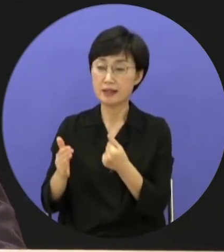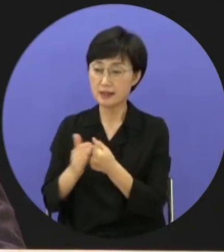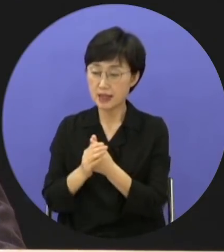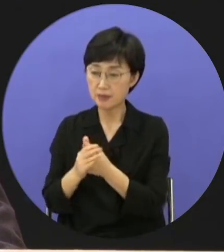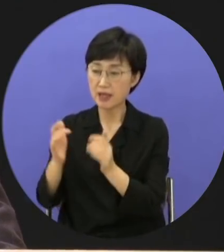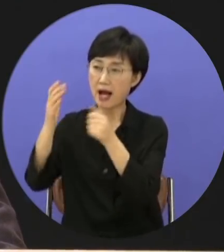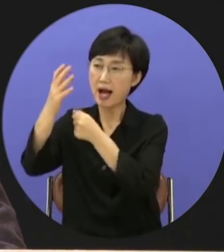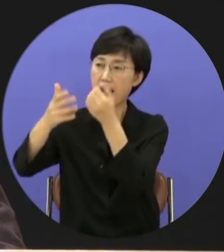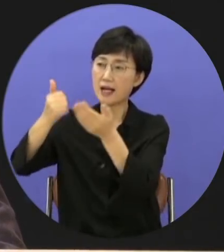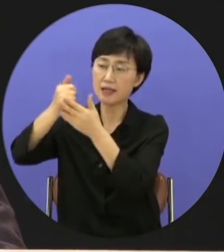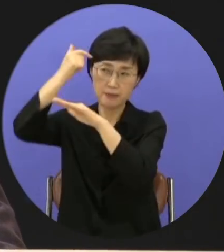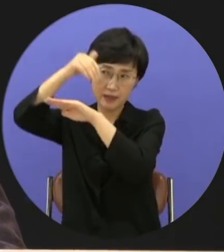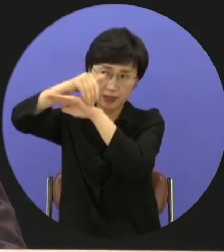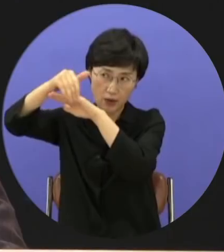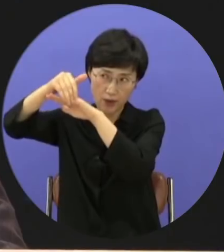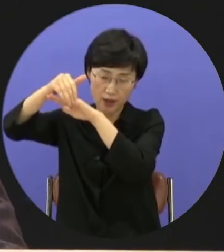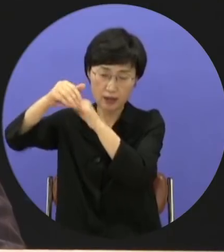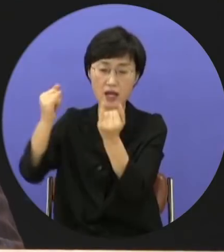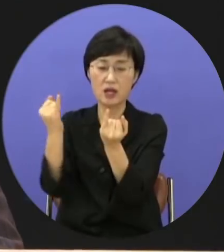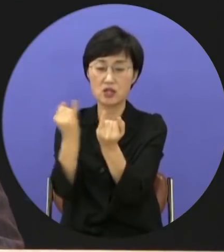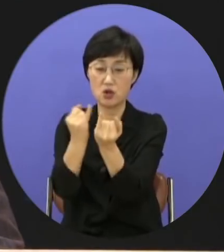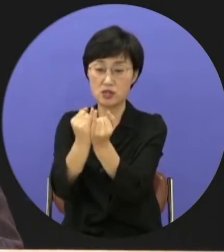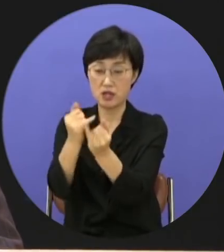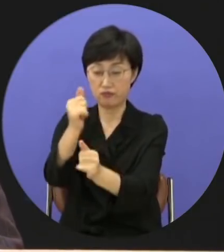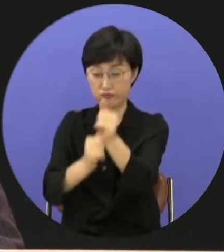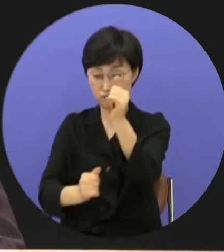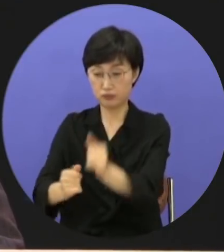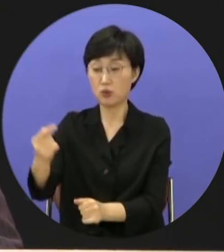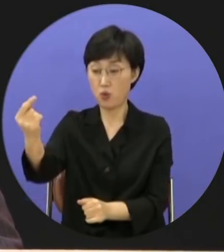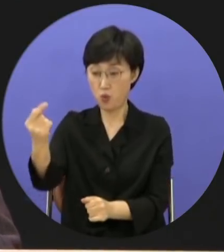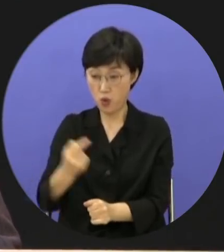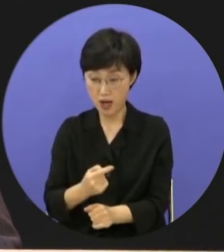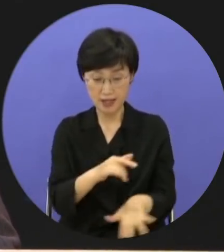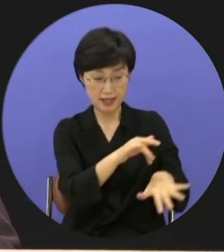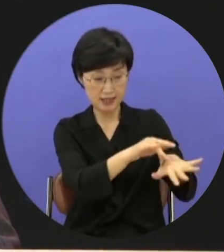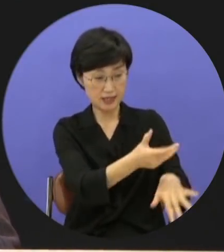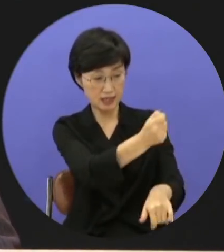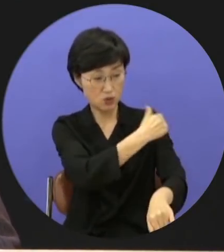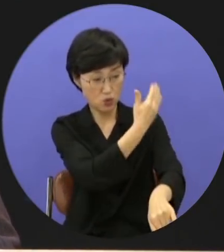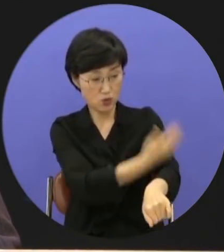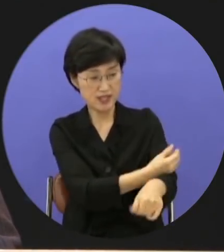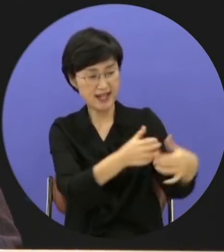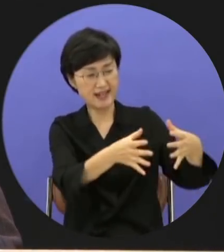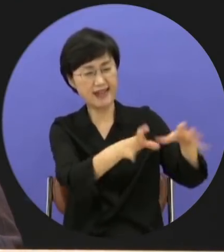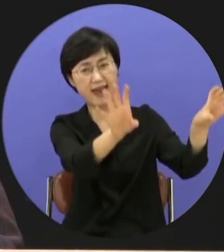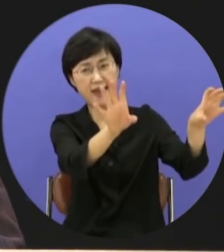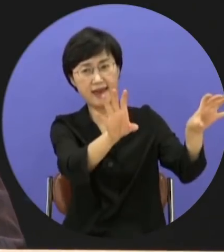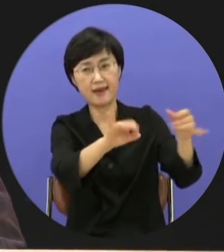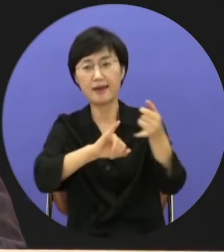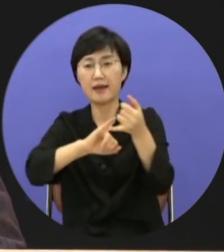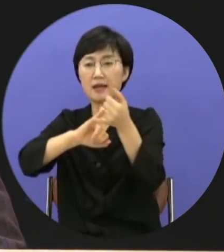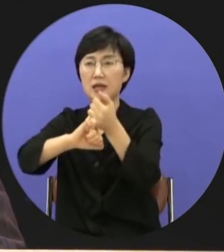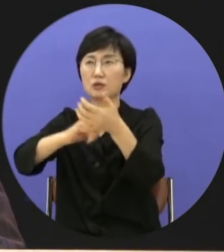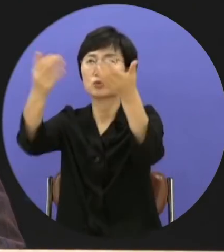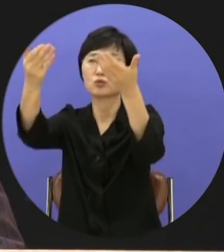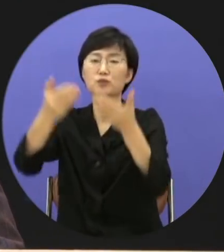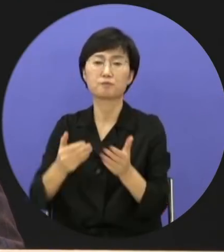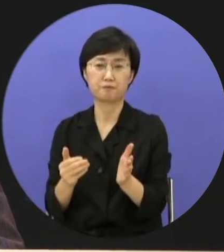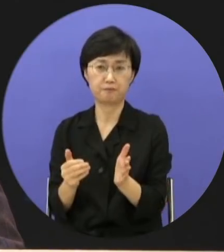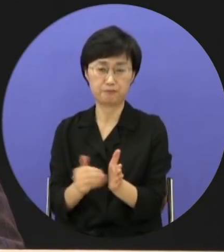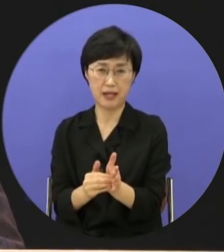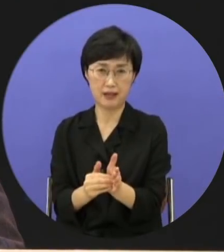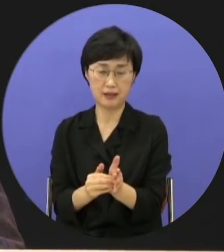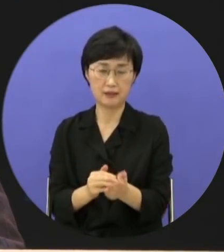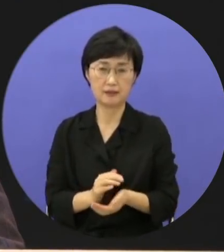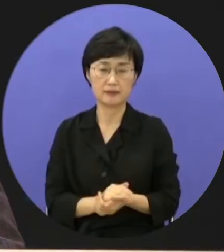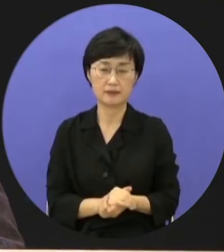여자의 후손이 나타나서 저 사단의 권세를 깨뜨릴 것이다. And that's why straight away God promises that the offspring